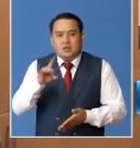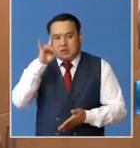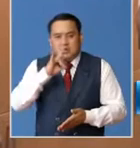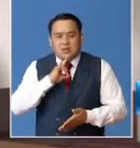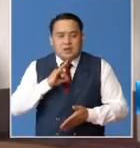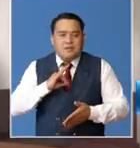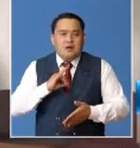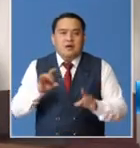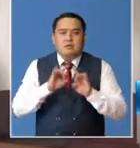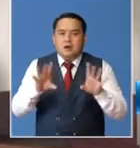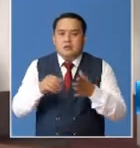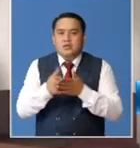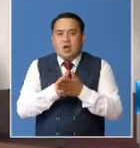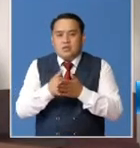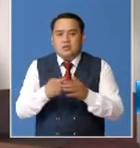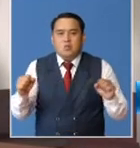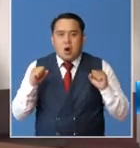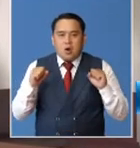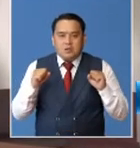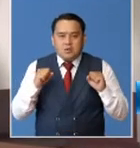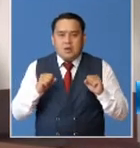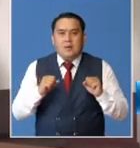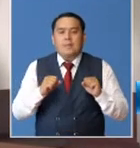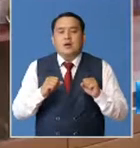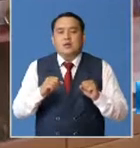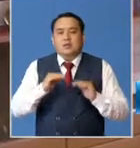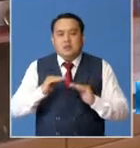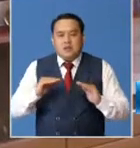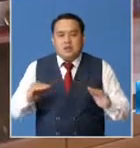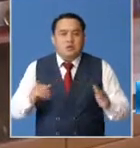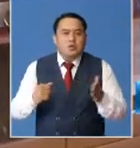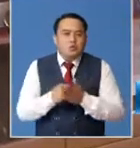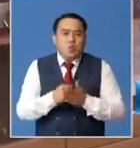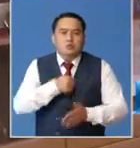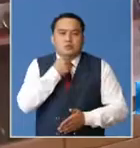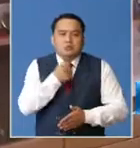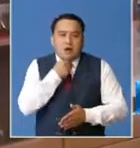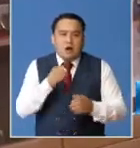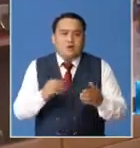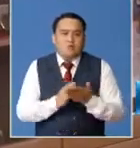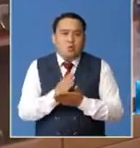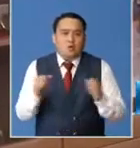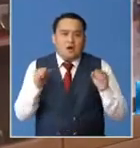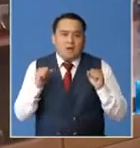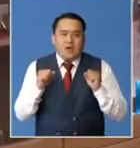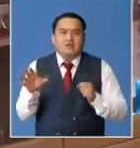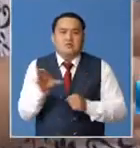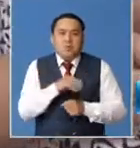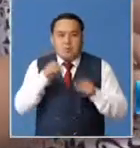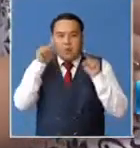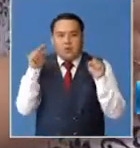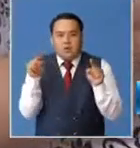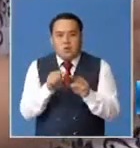целом. Рассказывают о достижениях наших земляков-спортсменов. От самого маленького возраста до ветеранов спорта, тем